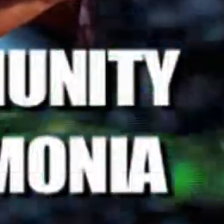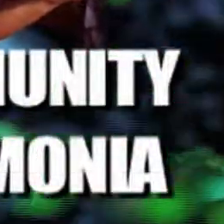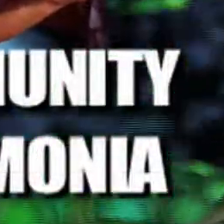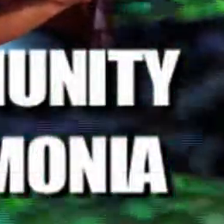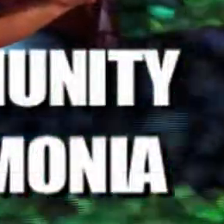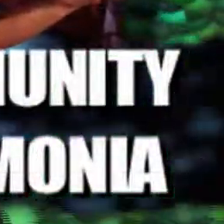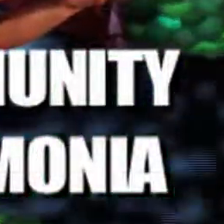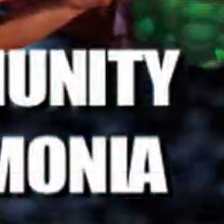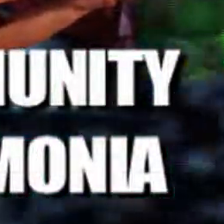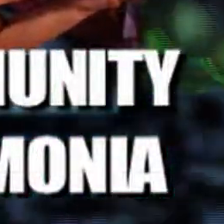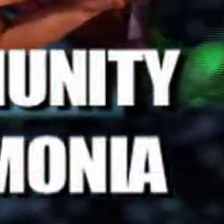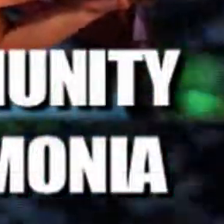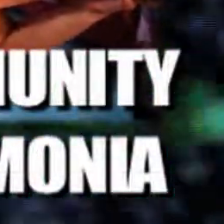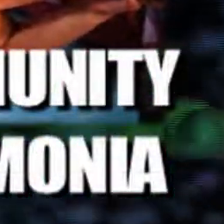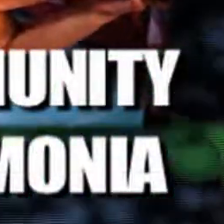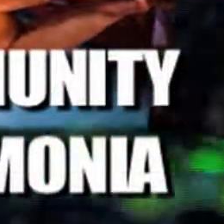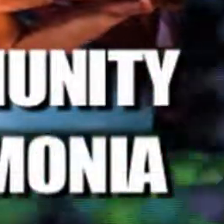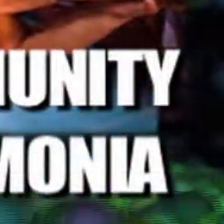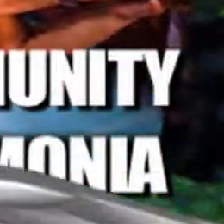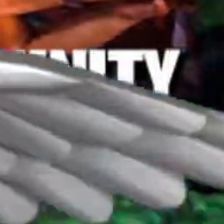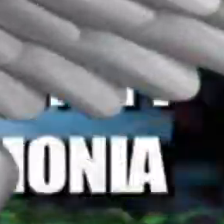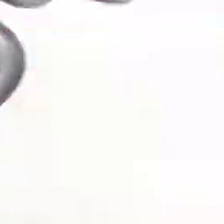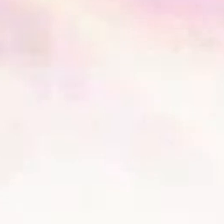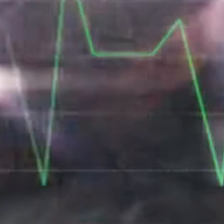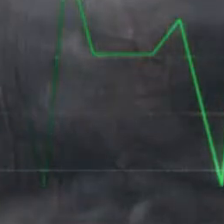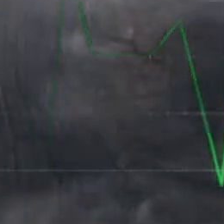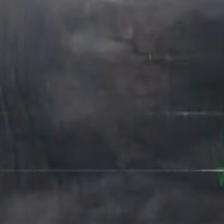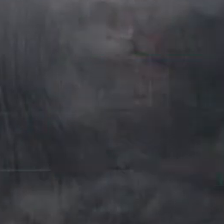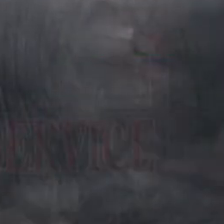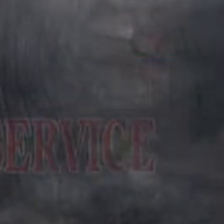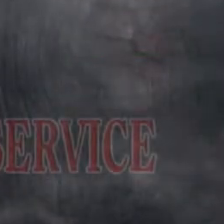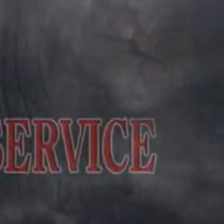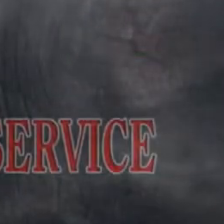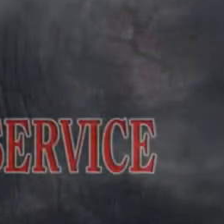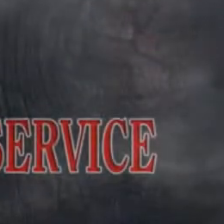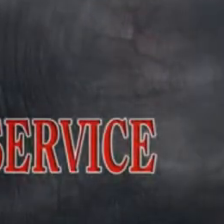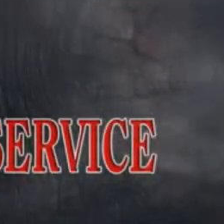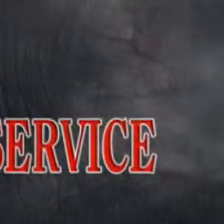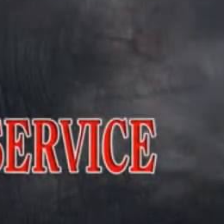Tanggapin mo.